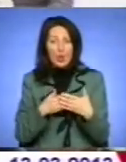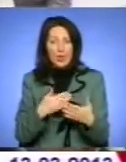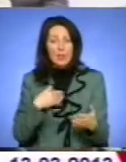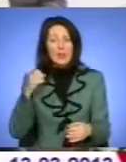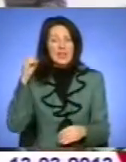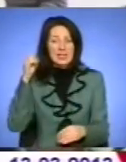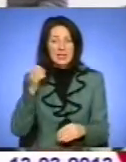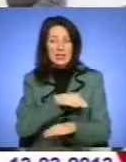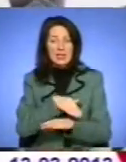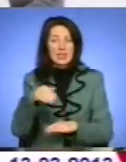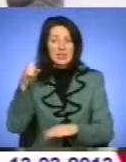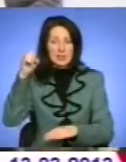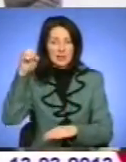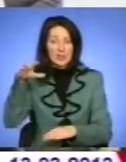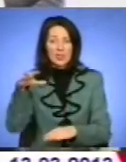засвітили світло,